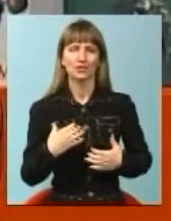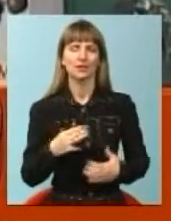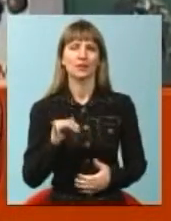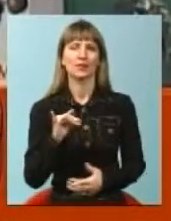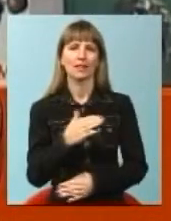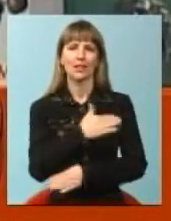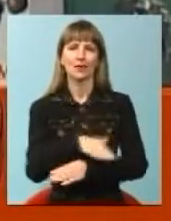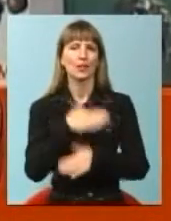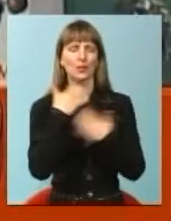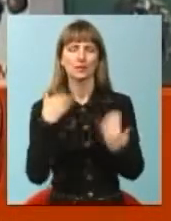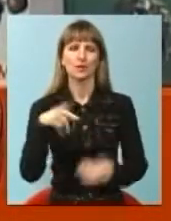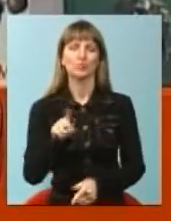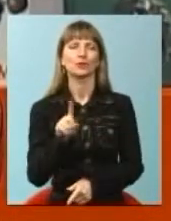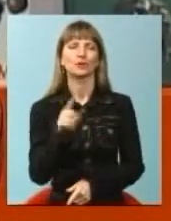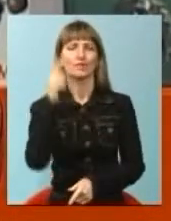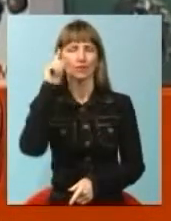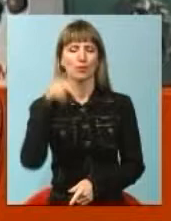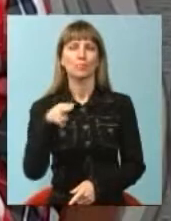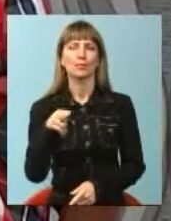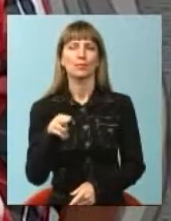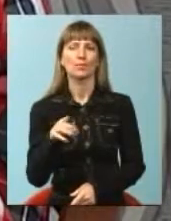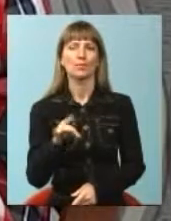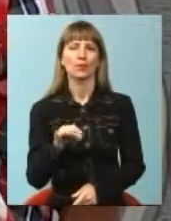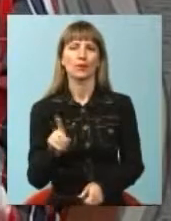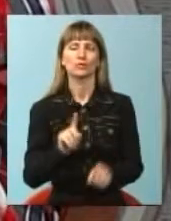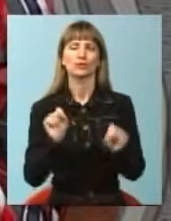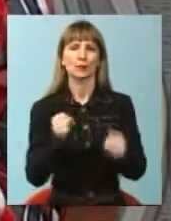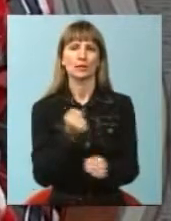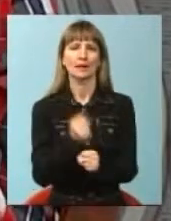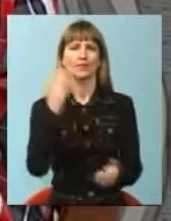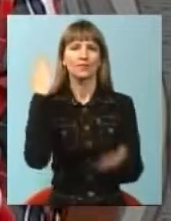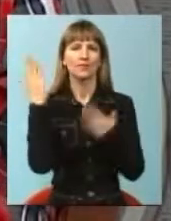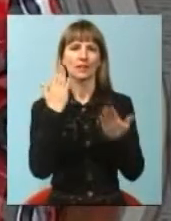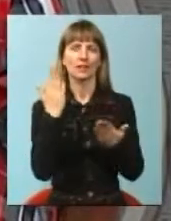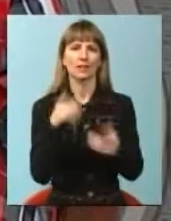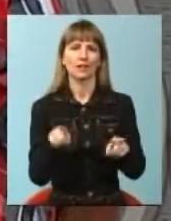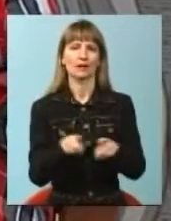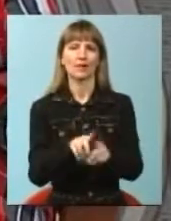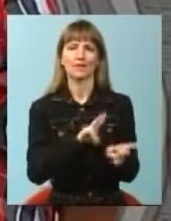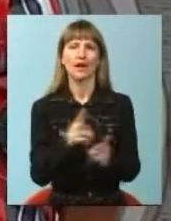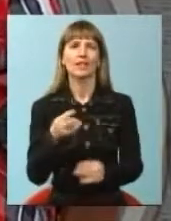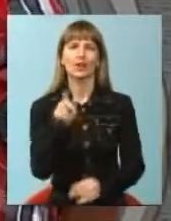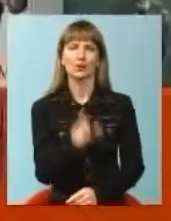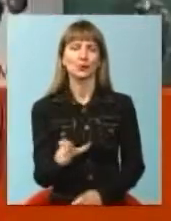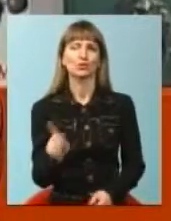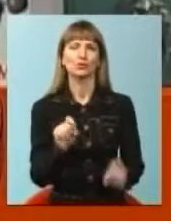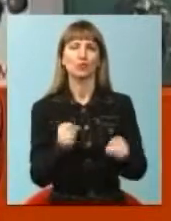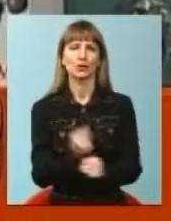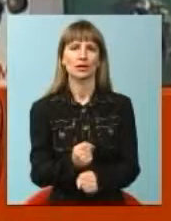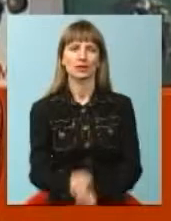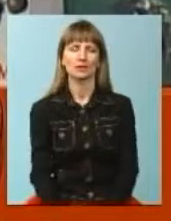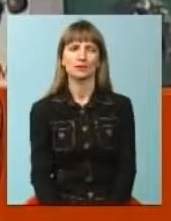на вулиці не хочеться виходити. Що тобі відомо взагалі, що ще може робити вітер? Які такі капості для людини? Які такі явища, ти